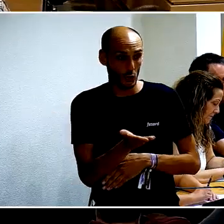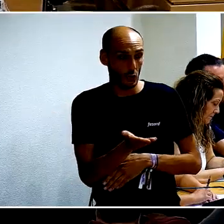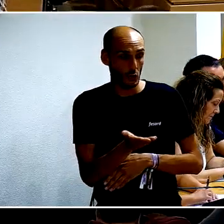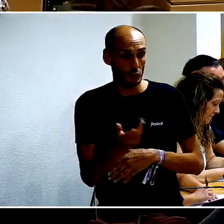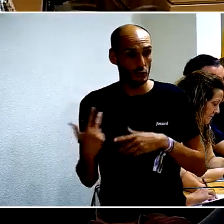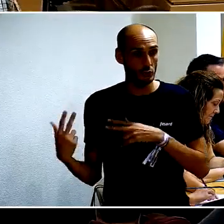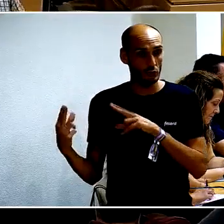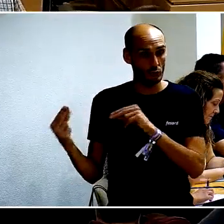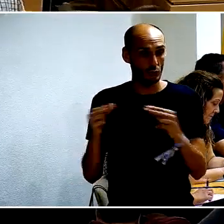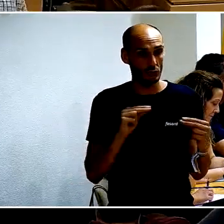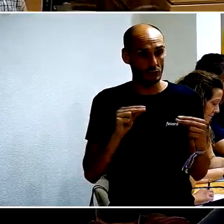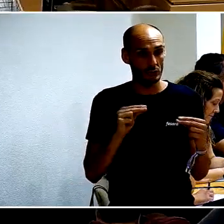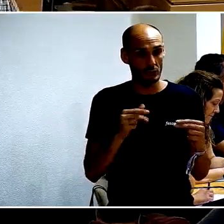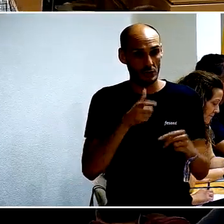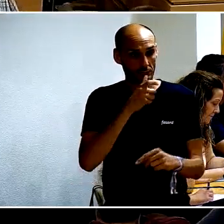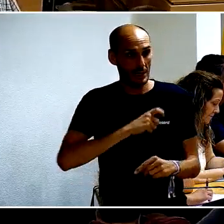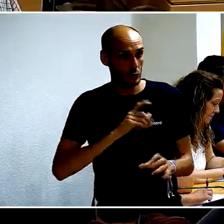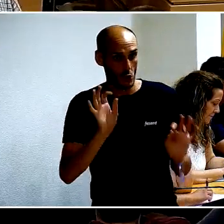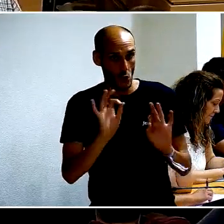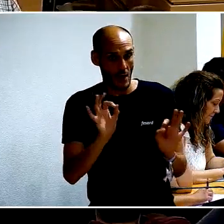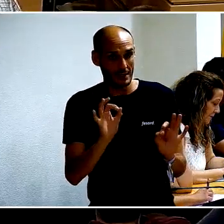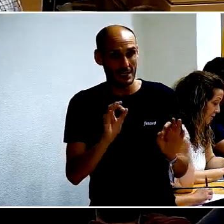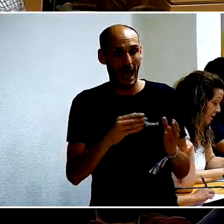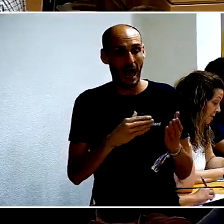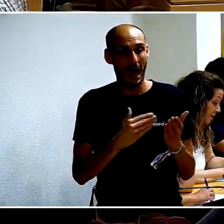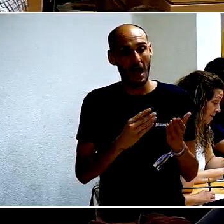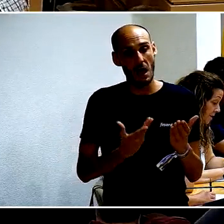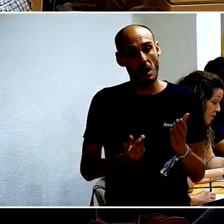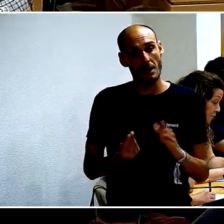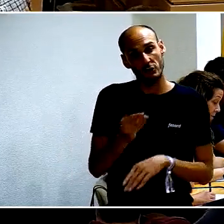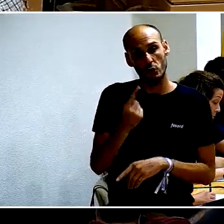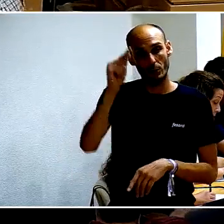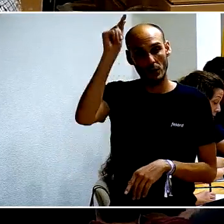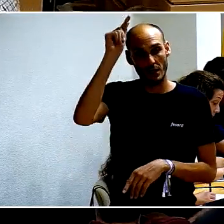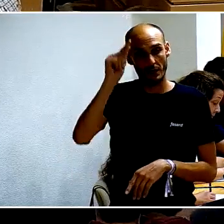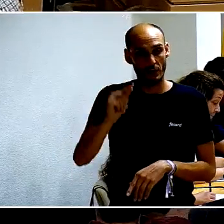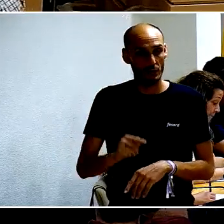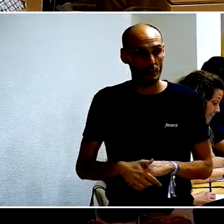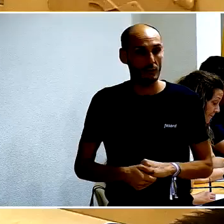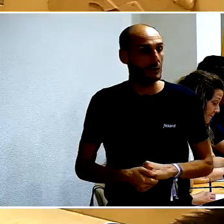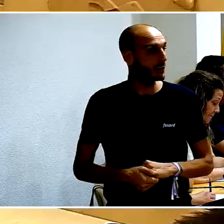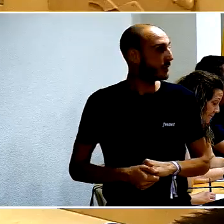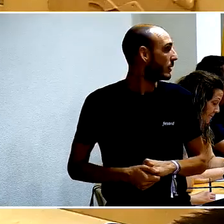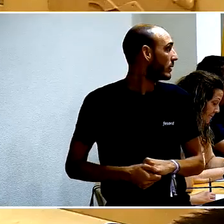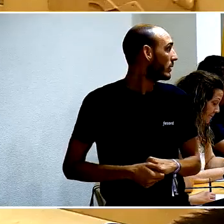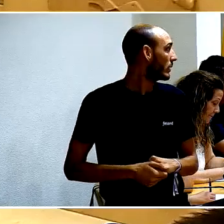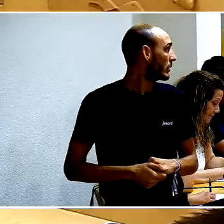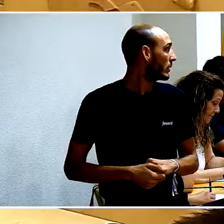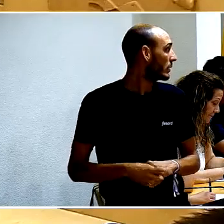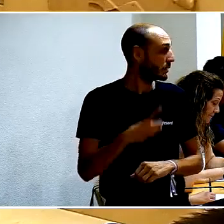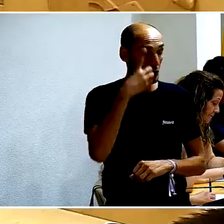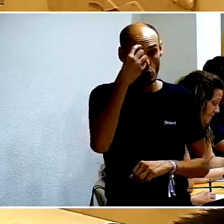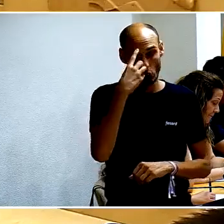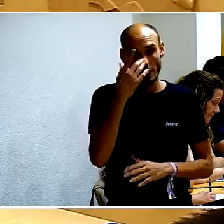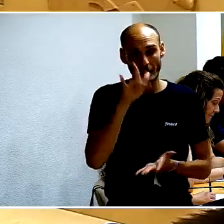Però és que això no són al·lusions, estava fent una puntualització, si no tot són al·lusions. Jo crec que passem a la, jo crec que passem a la votació del punt. És